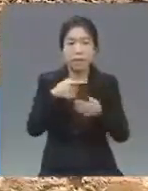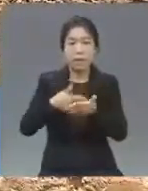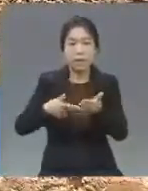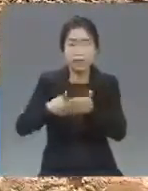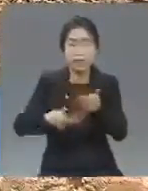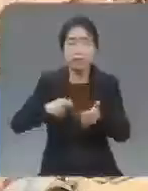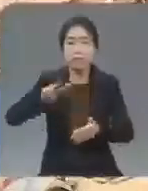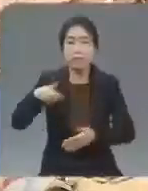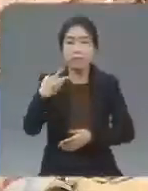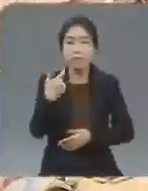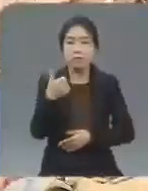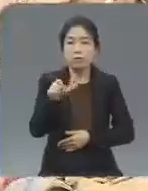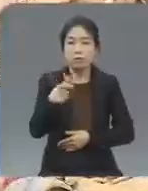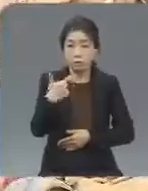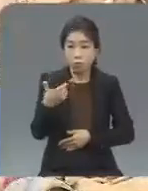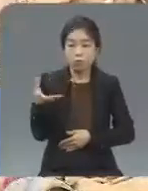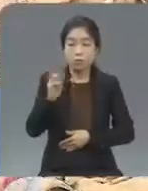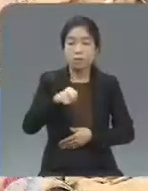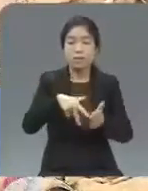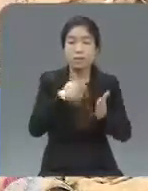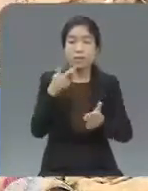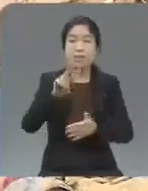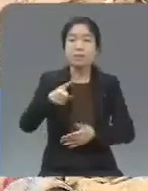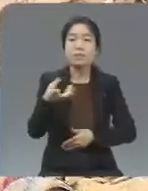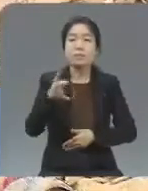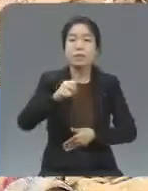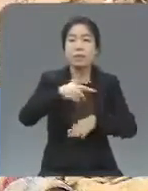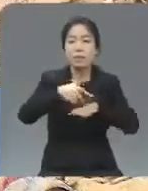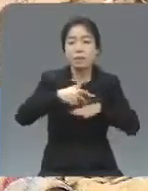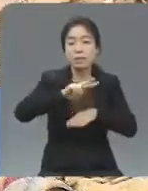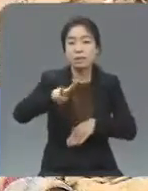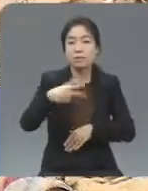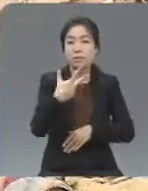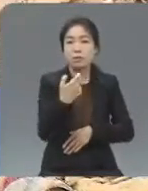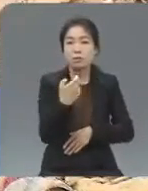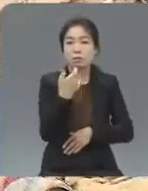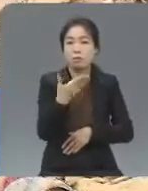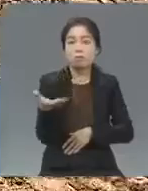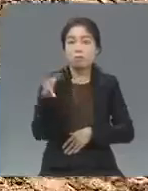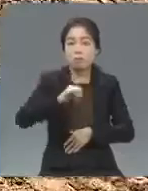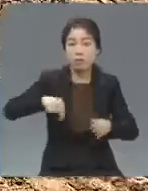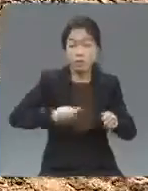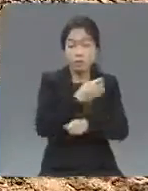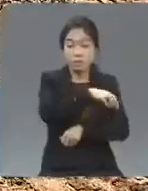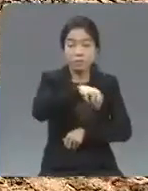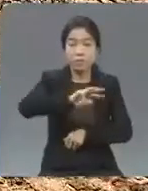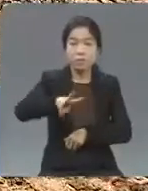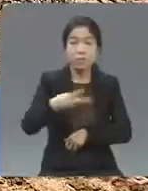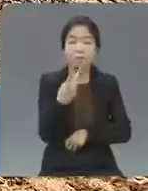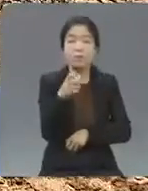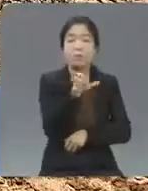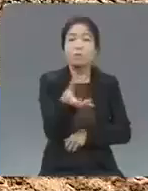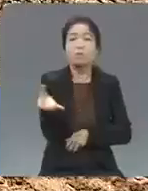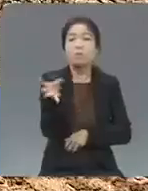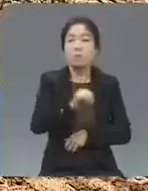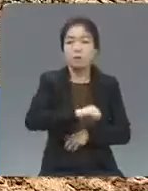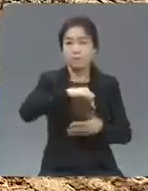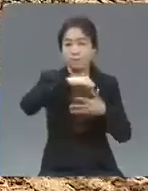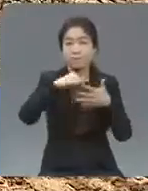강진 226억 원, 장흥 200억 원, 진도 269억 원, 기타 시군이 325억 원